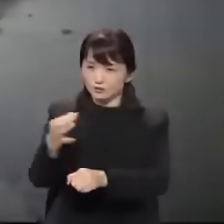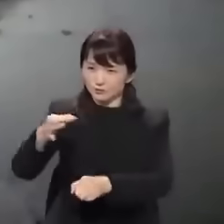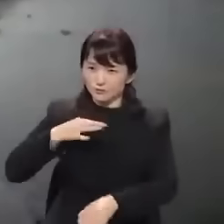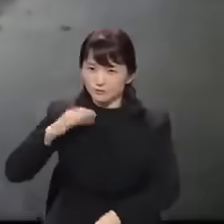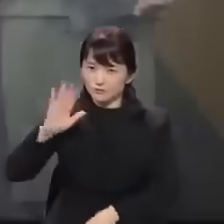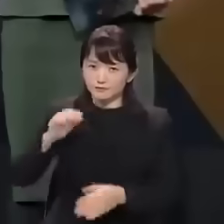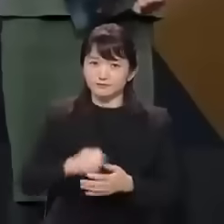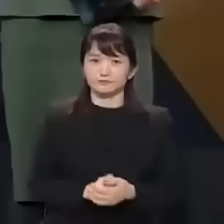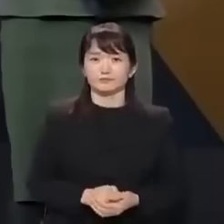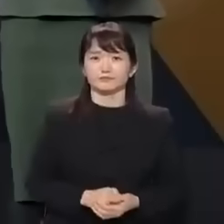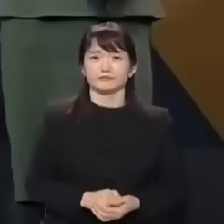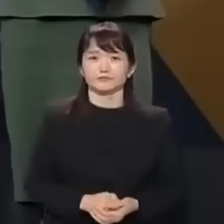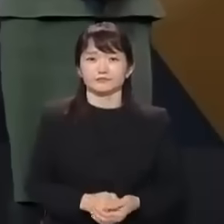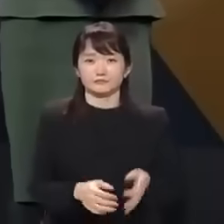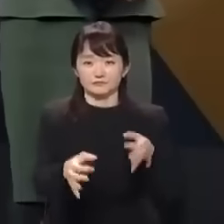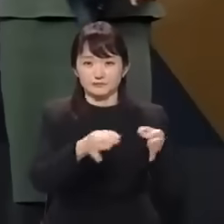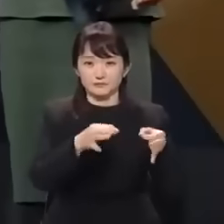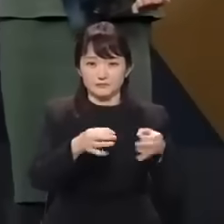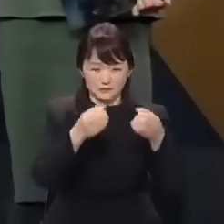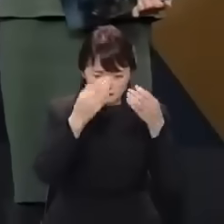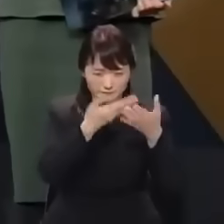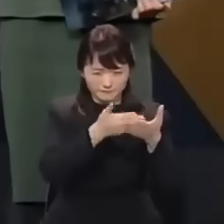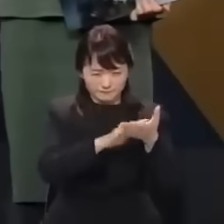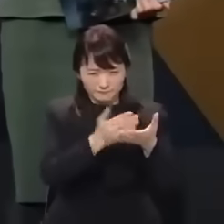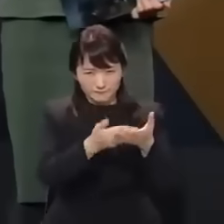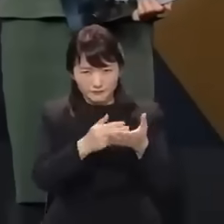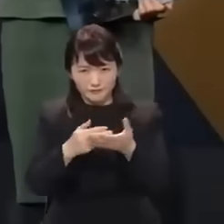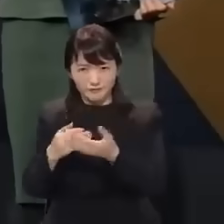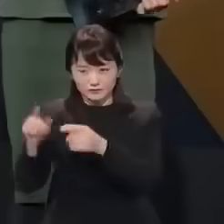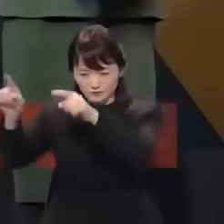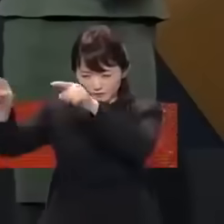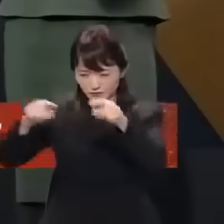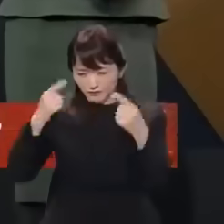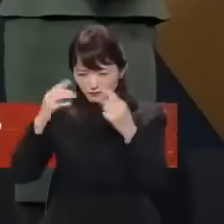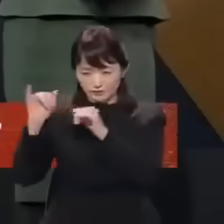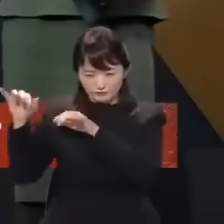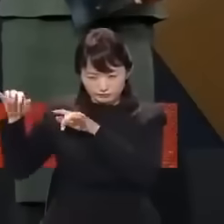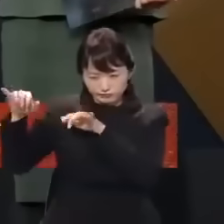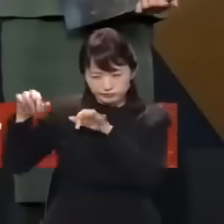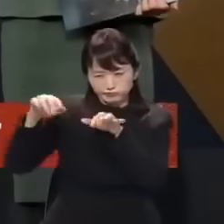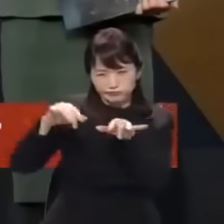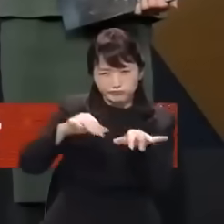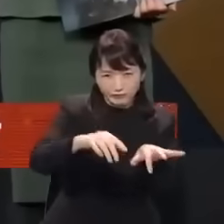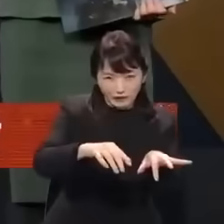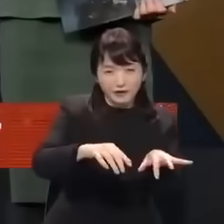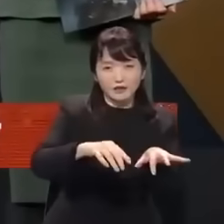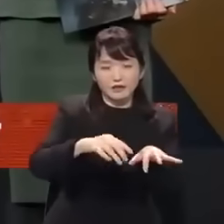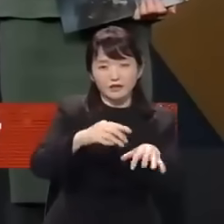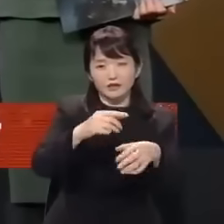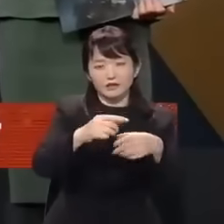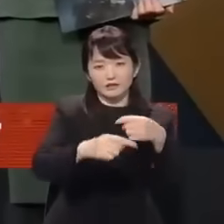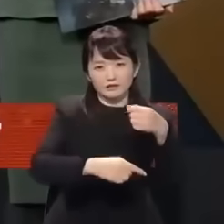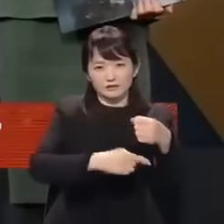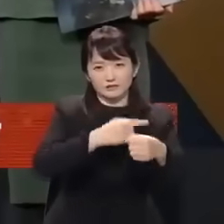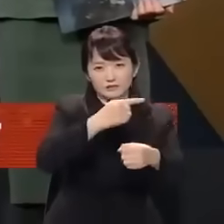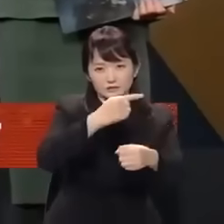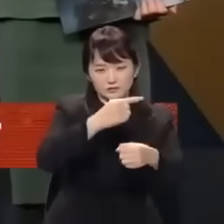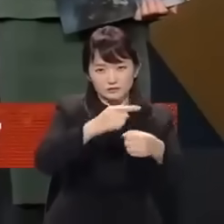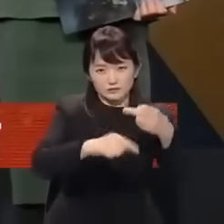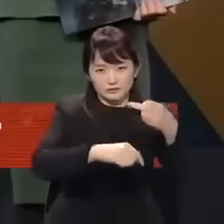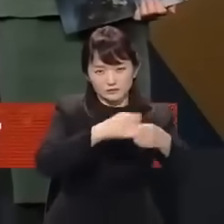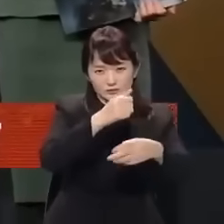예산 시장에는 전국 각지에서 관광객들이 몰려왔고 그 숫자는 연말까지 300만 명을 돌파할